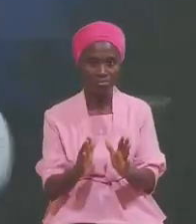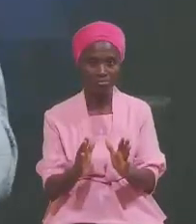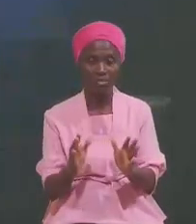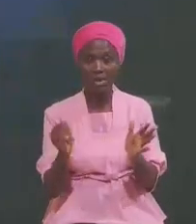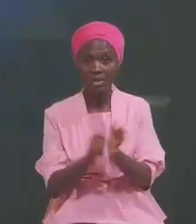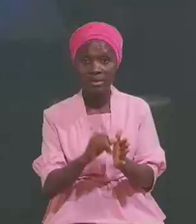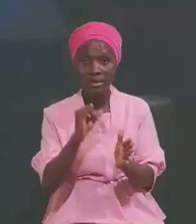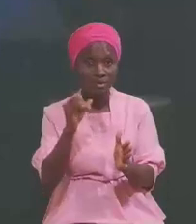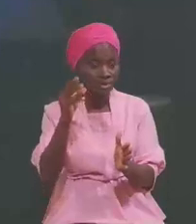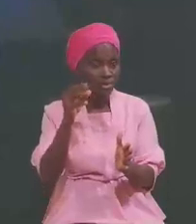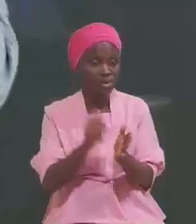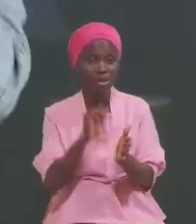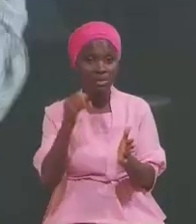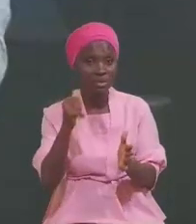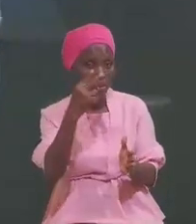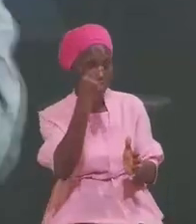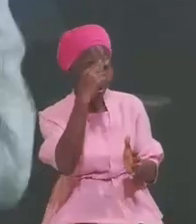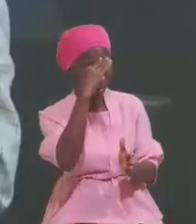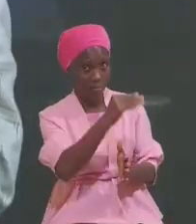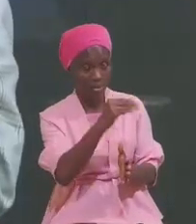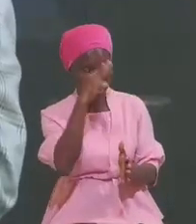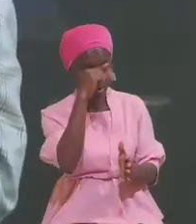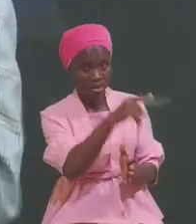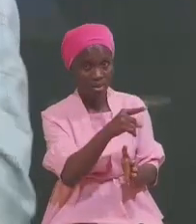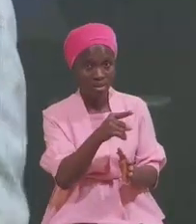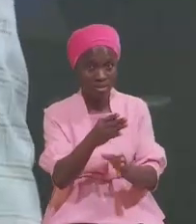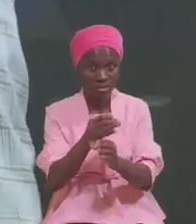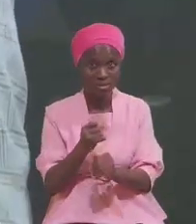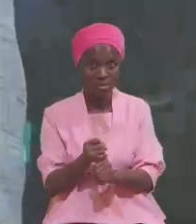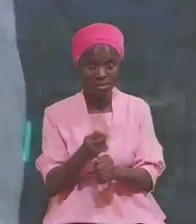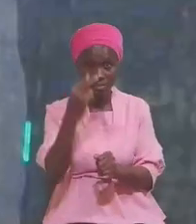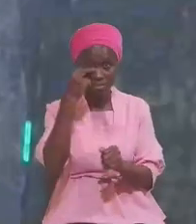C'est l'aveugle qui a recouvré sa vue.